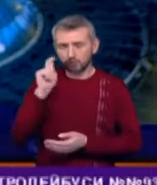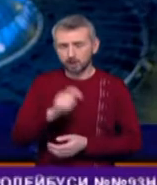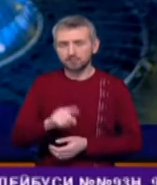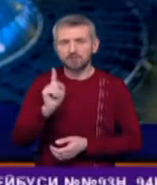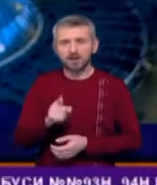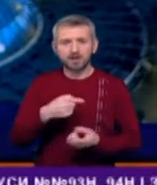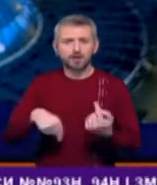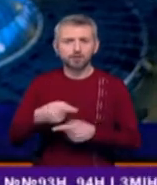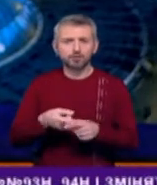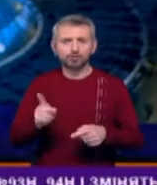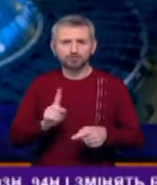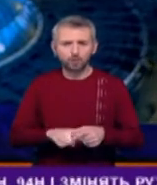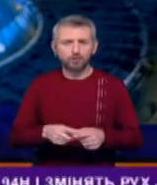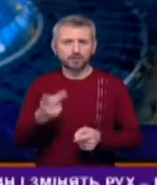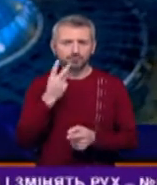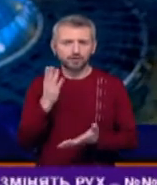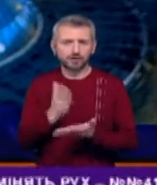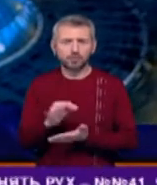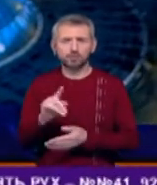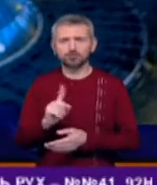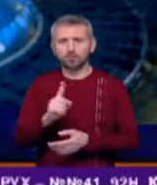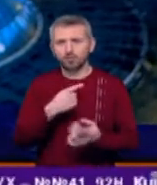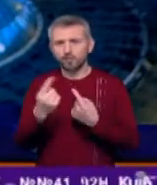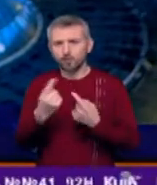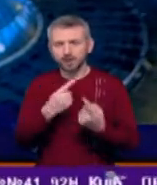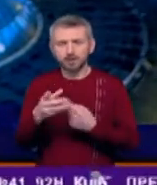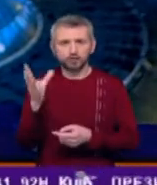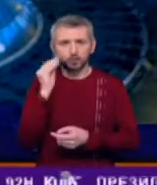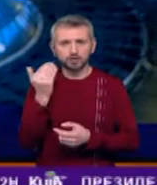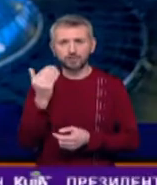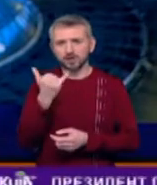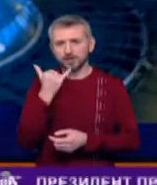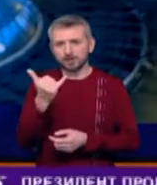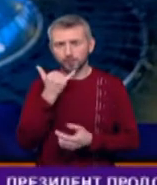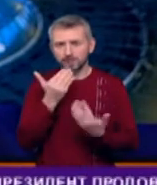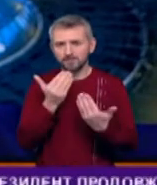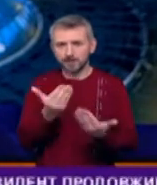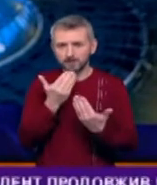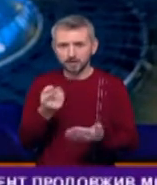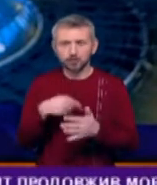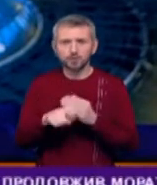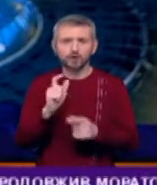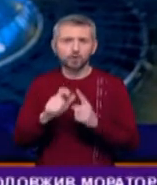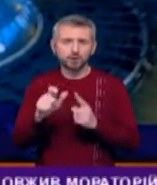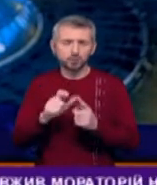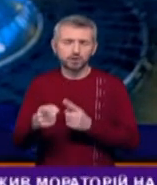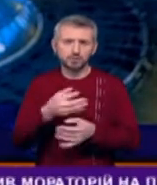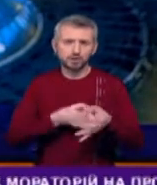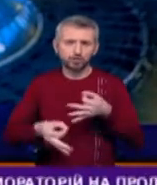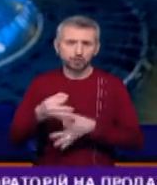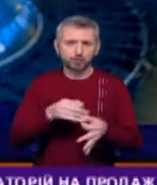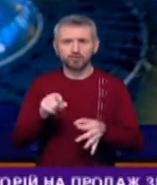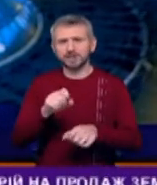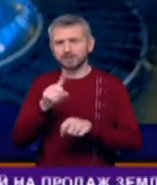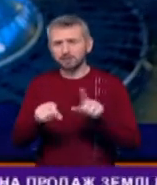тим не менш, навколо цього, звісно, є завжди про що поговорити. І з огляду навіть на ваше телефонні звернення, звернення. Оскільки ви коментуєте, ми дискутуємо, ви